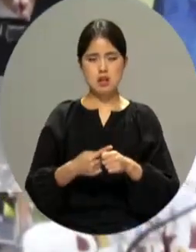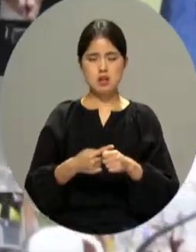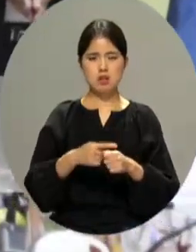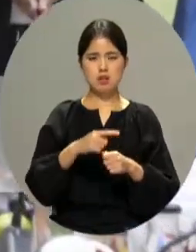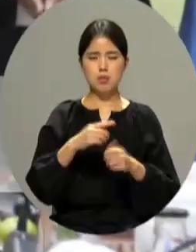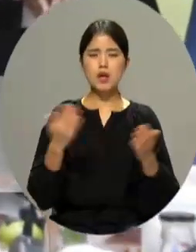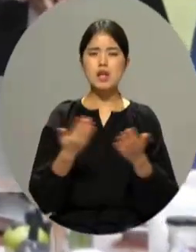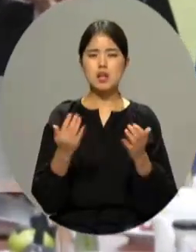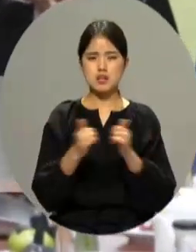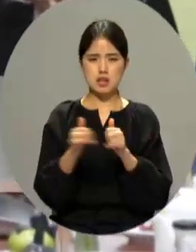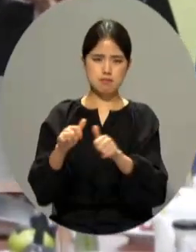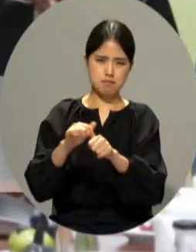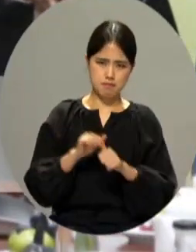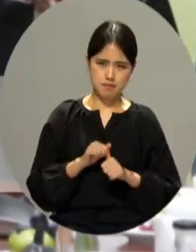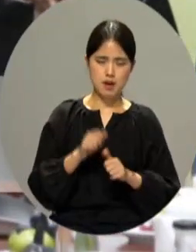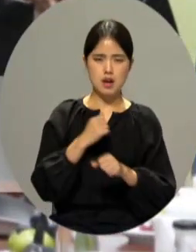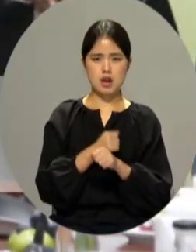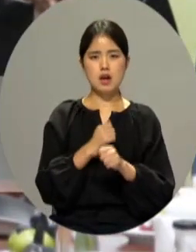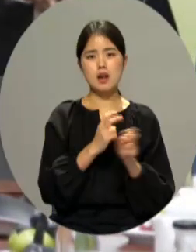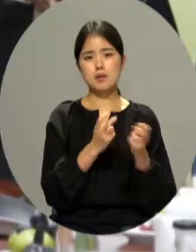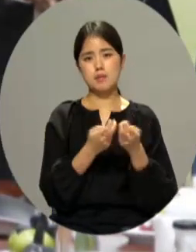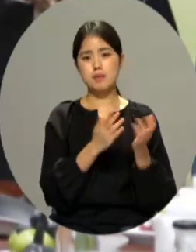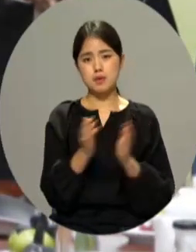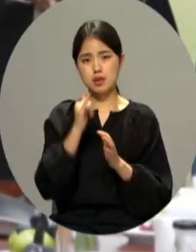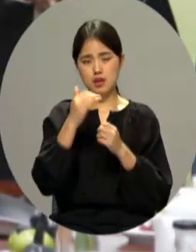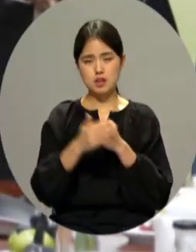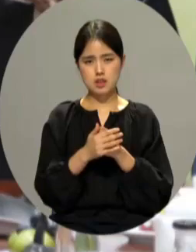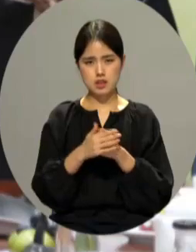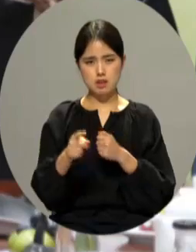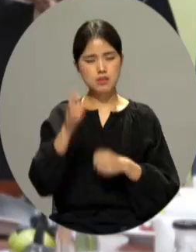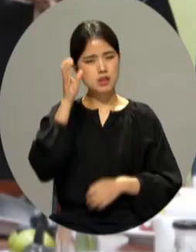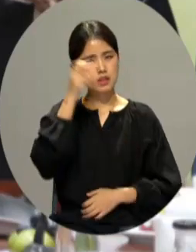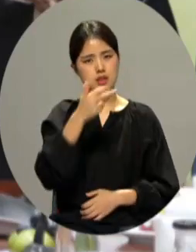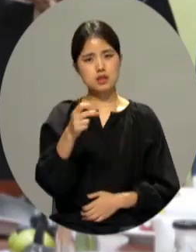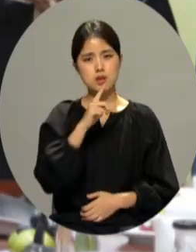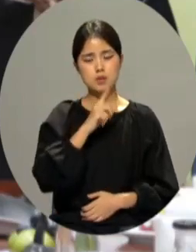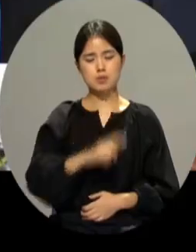시스템을 마련하기로 해 국내 계절 근로제도 안착에 기대가 커지고 있습니다.